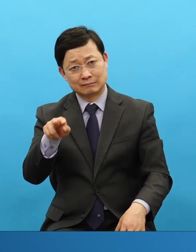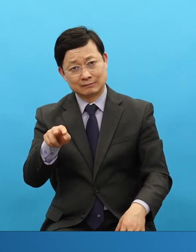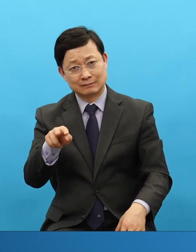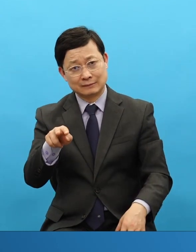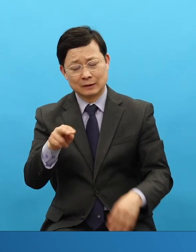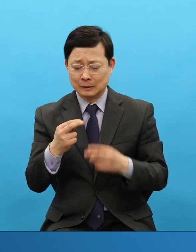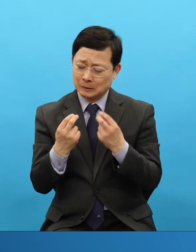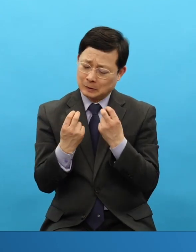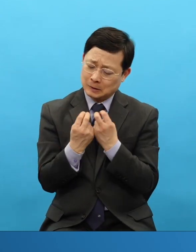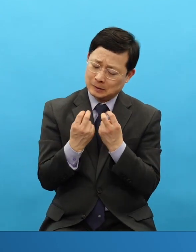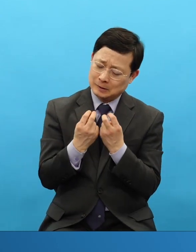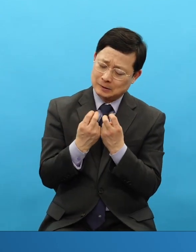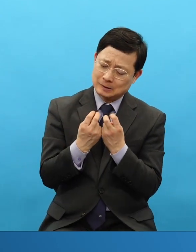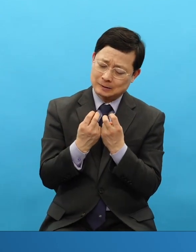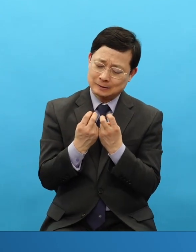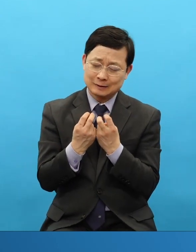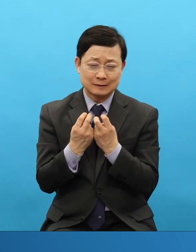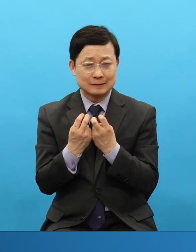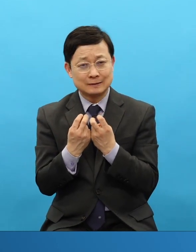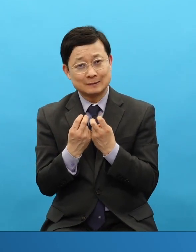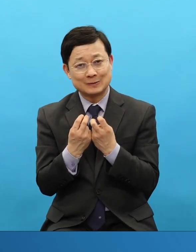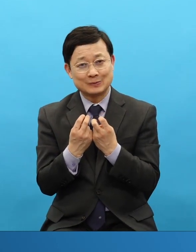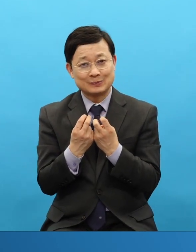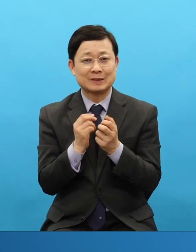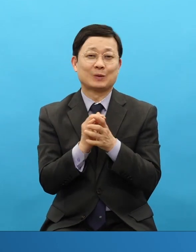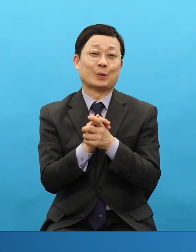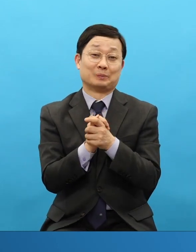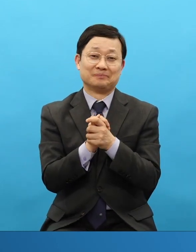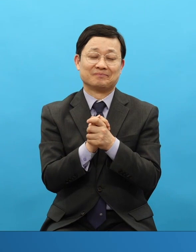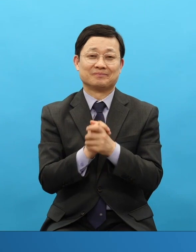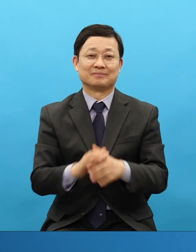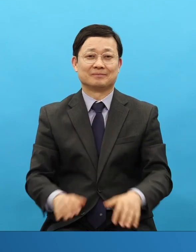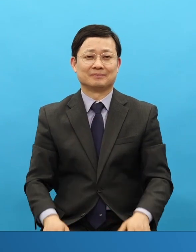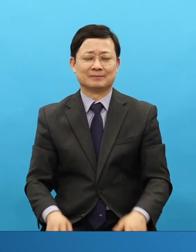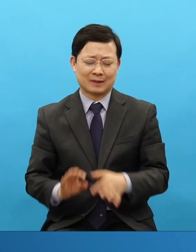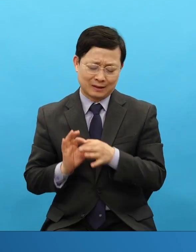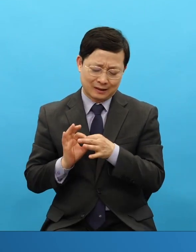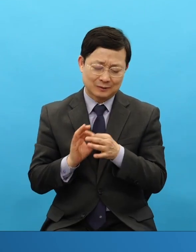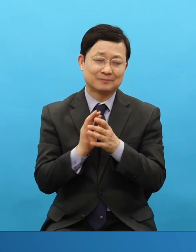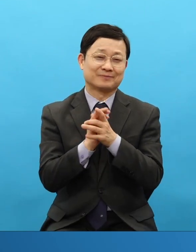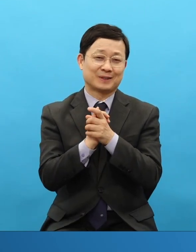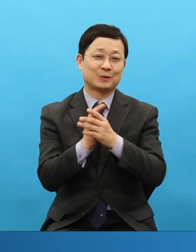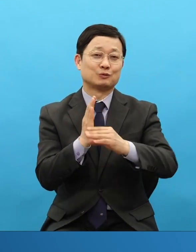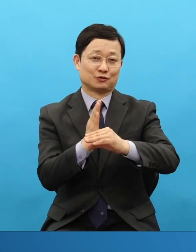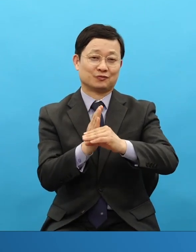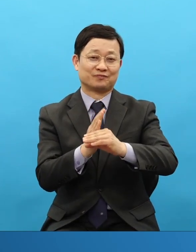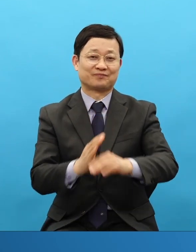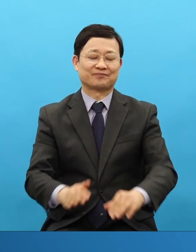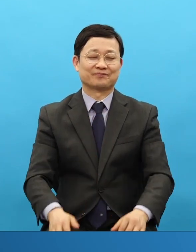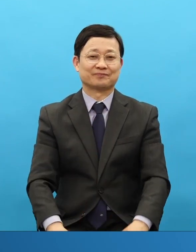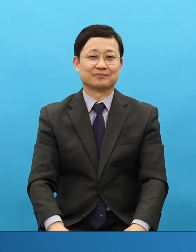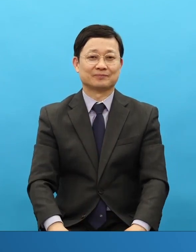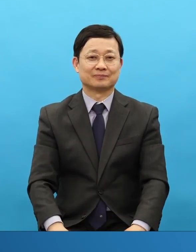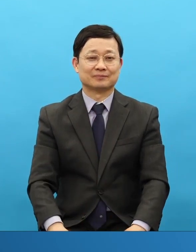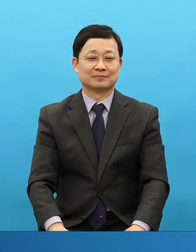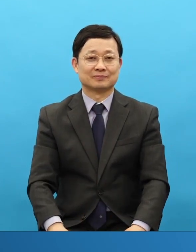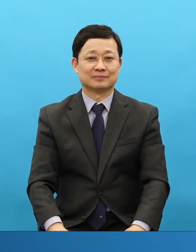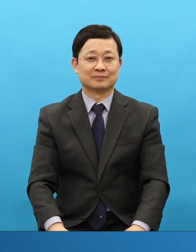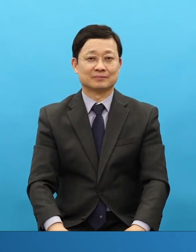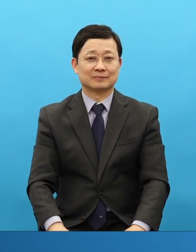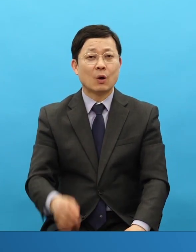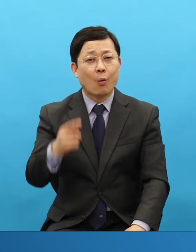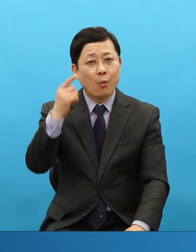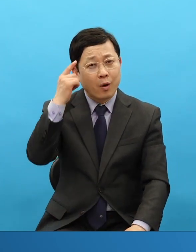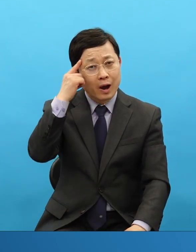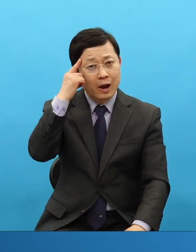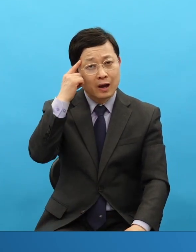진짜 어떻게 해야 될 것이냐 What are we going to do about these nations? 기도 중에 있습니다. I'm praying for that. 그리고 왜 하필이면 그